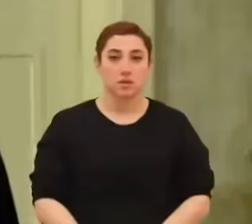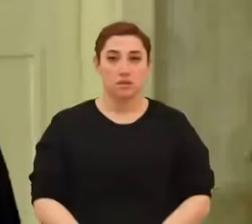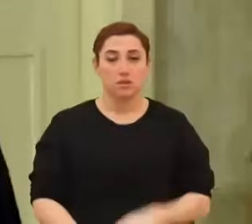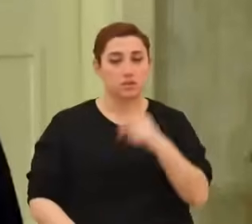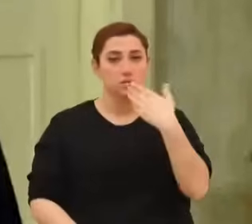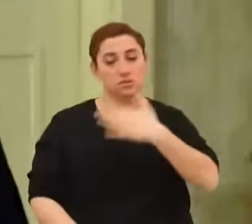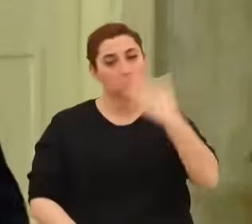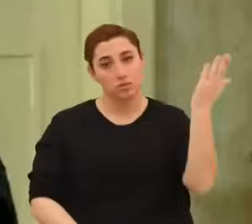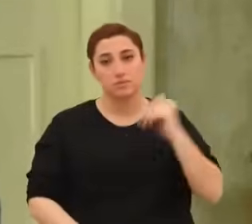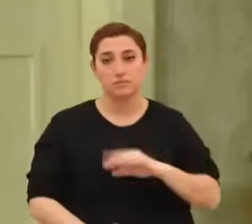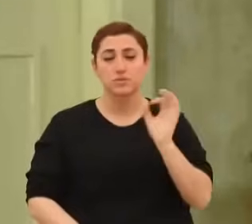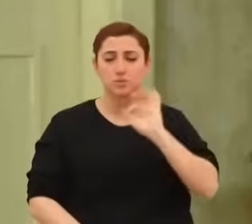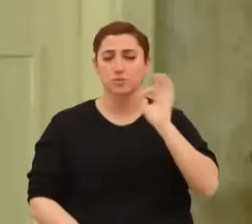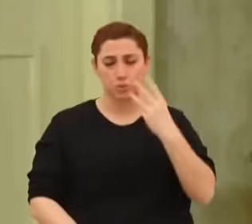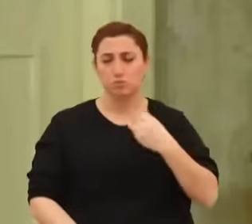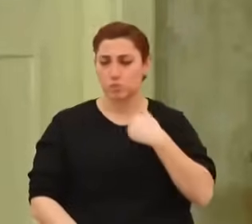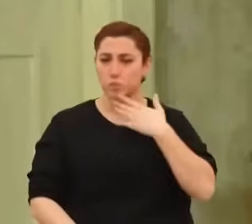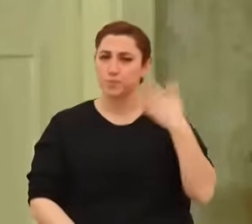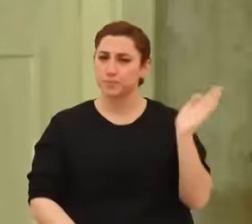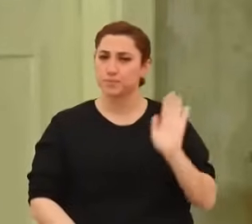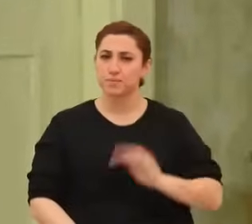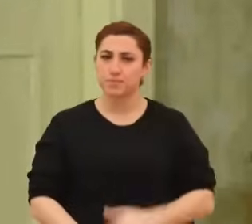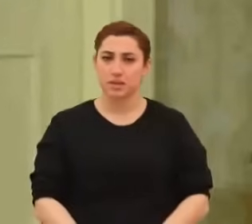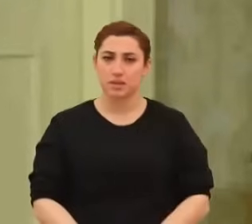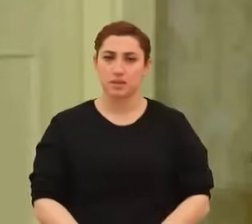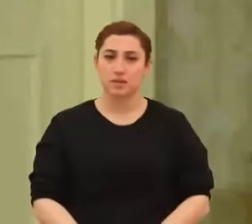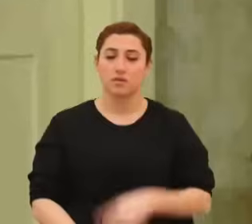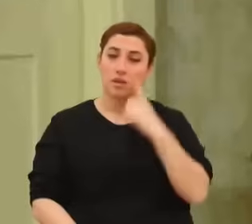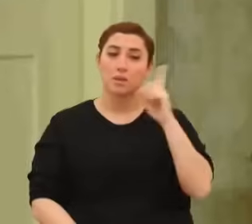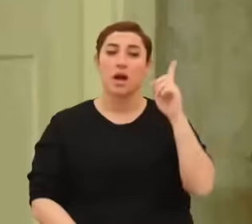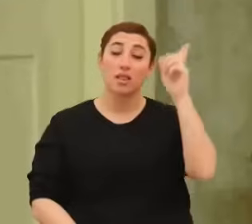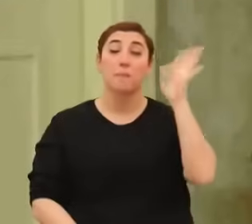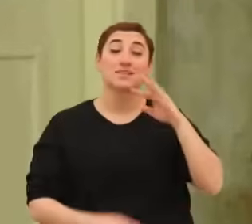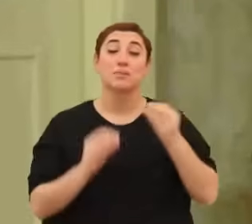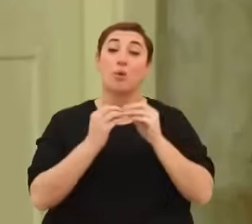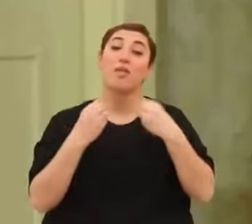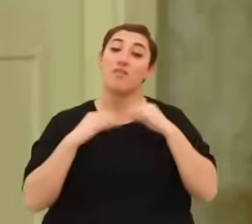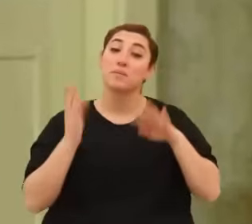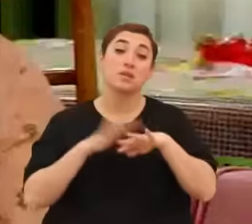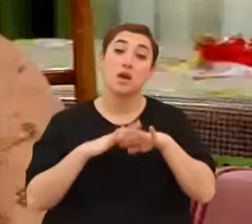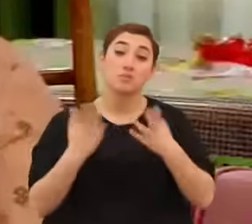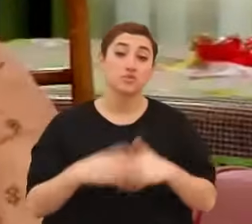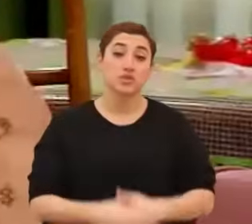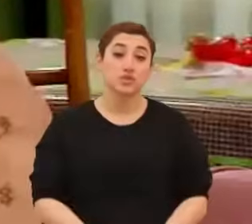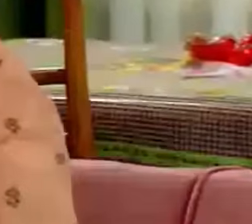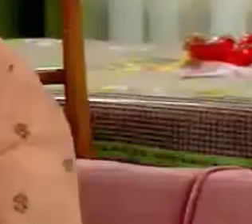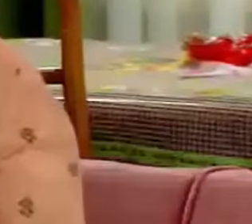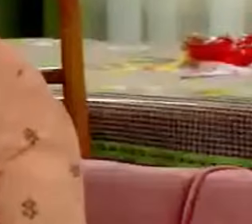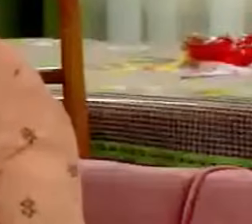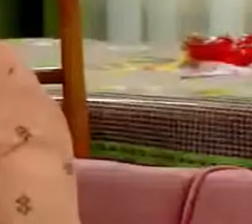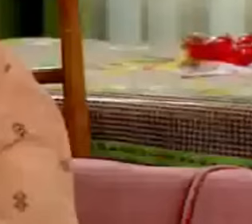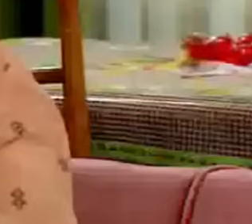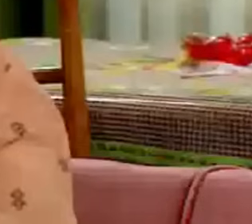efendim. Siz söyleyin. Tabii tabii, olur tabii, söylerim. Allah başka dert vermesin, ne yapacaksın?